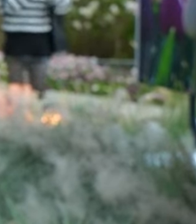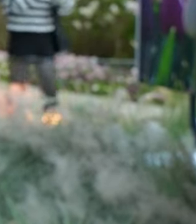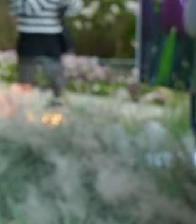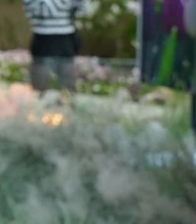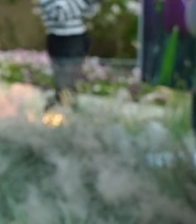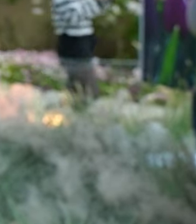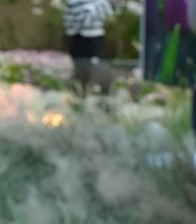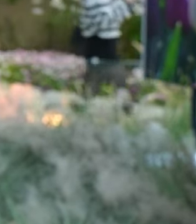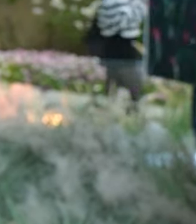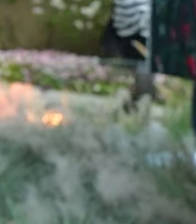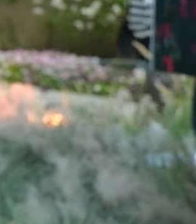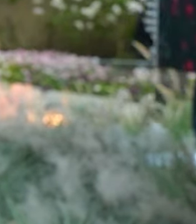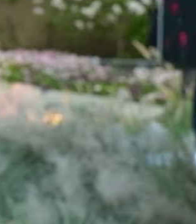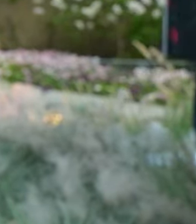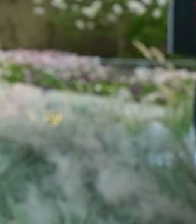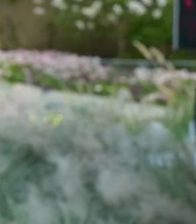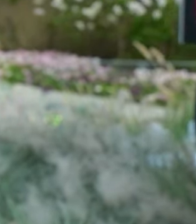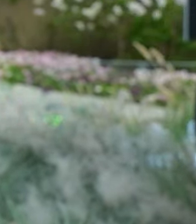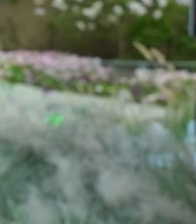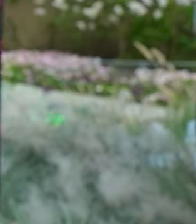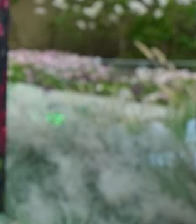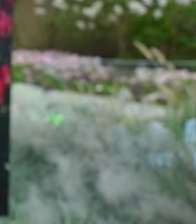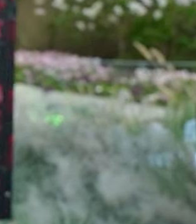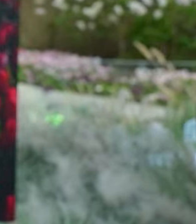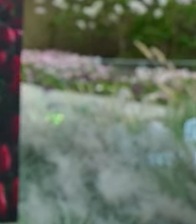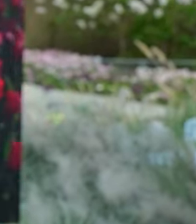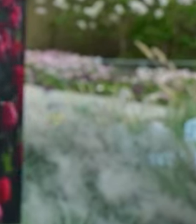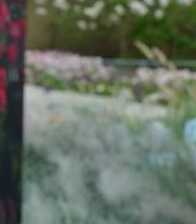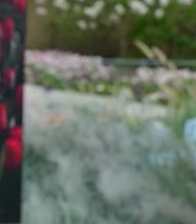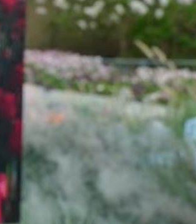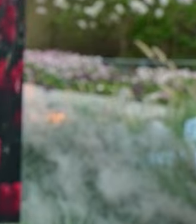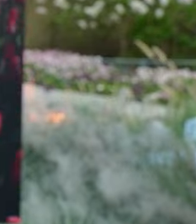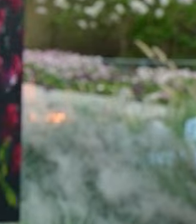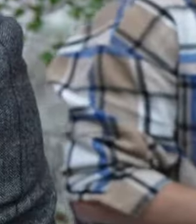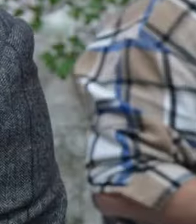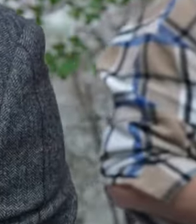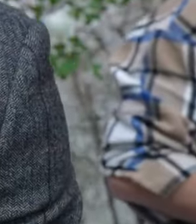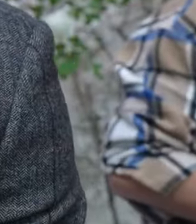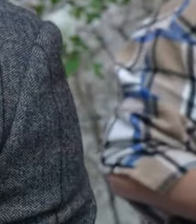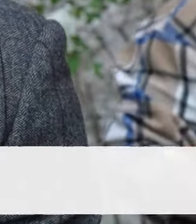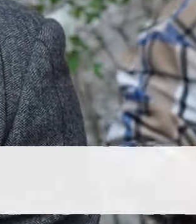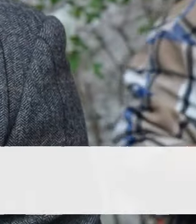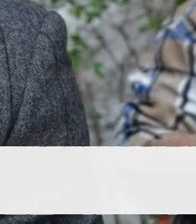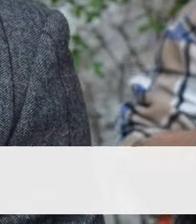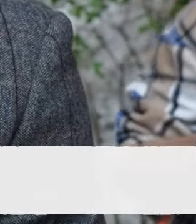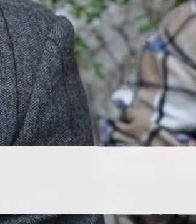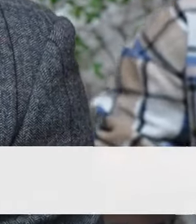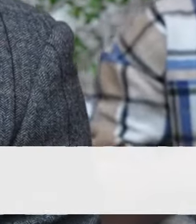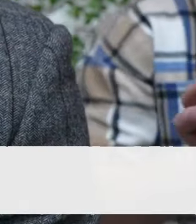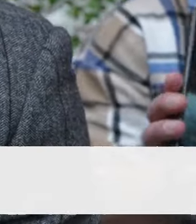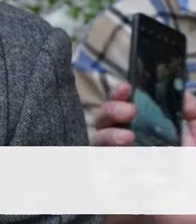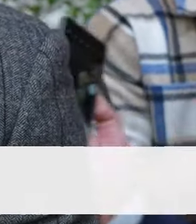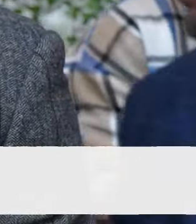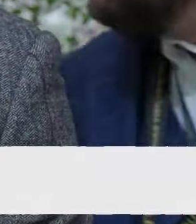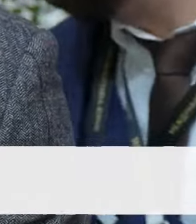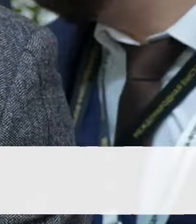там. Мы постоянно проводим сборы, наставляем молодых ребят. Для меня очень важно быть сегодня на этом